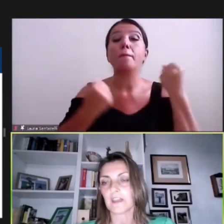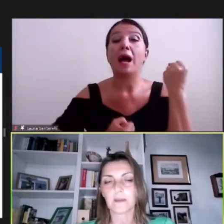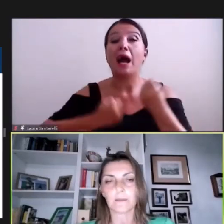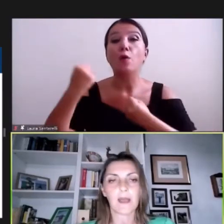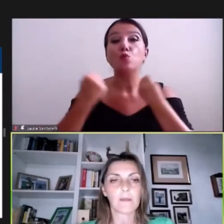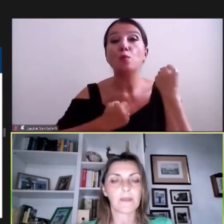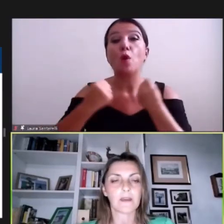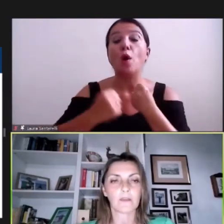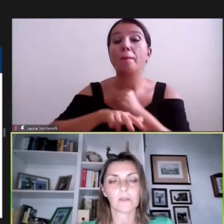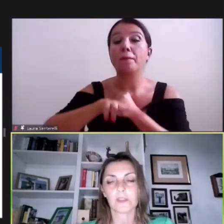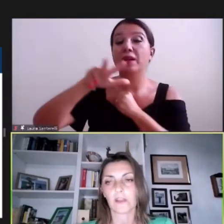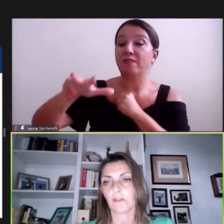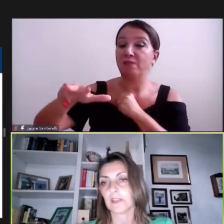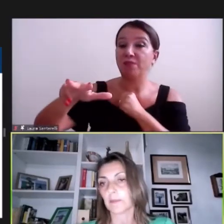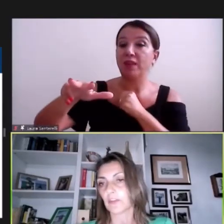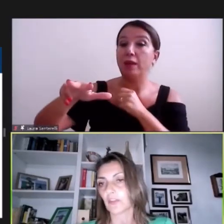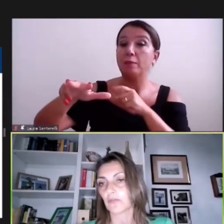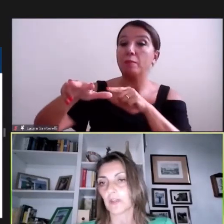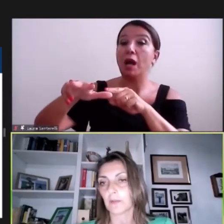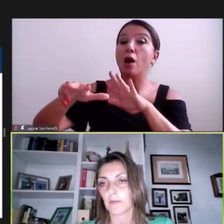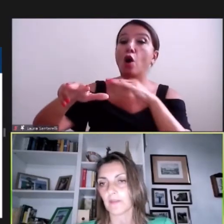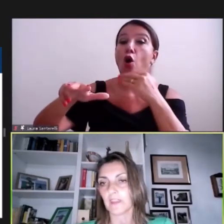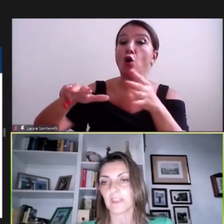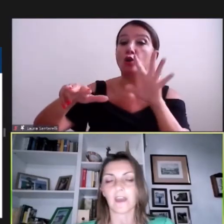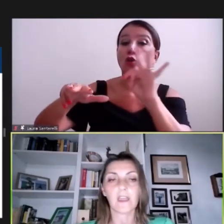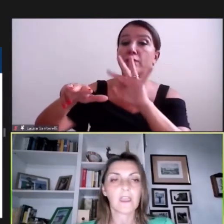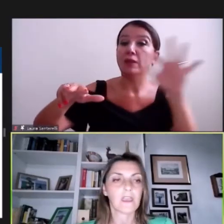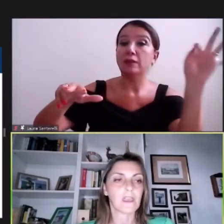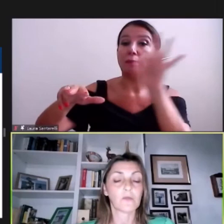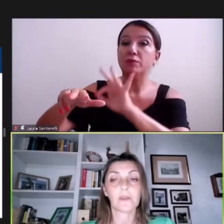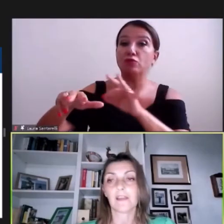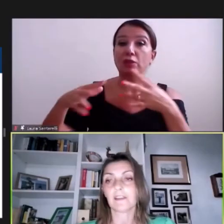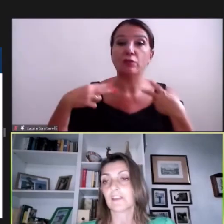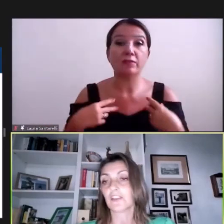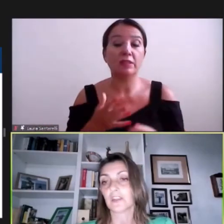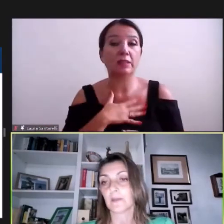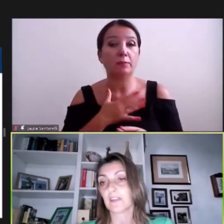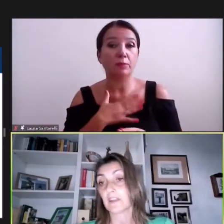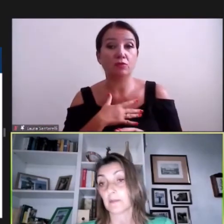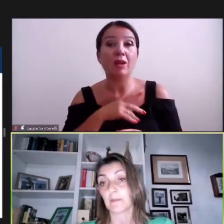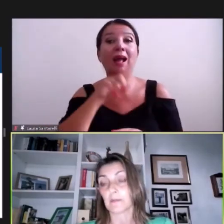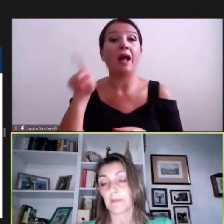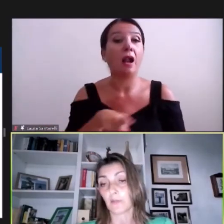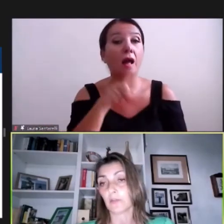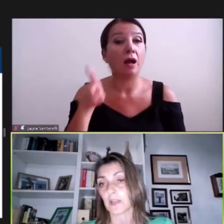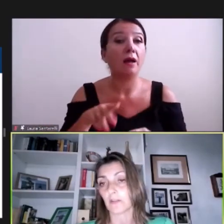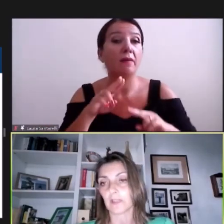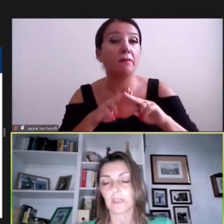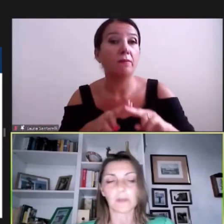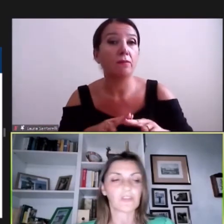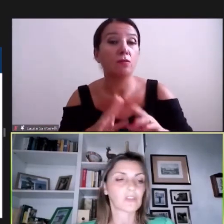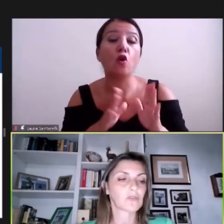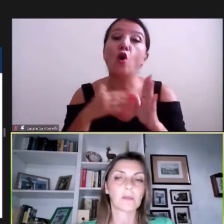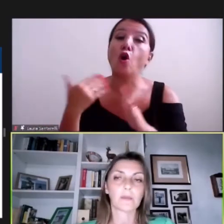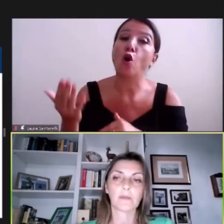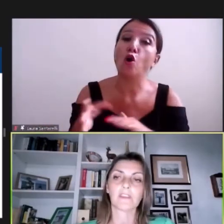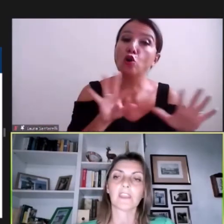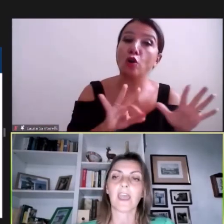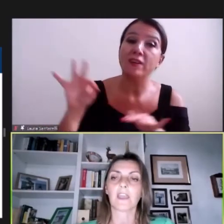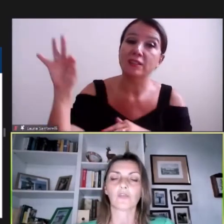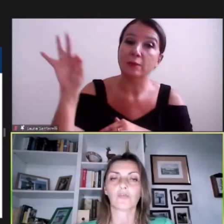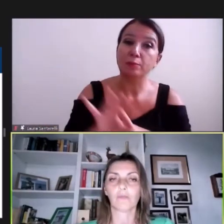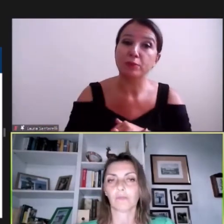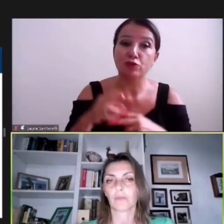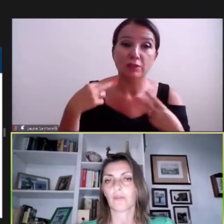rimane ferma per oltre il 90% della propria vita e una lavatrice rimane ferma per ben oltre il 90% della propria